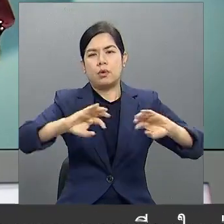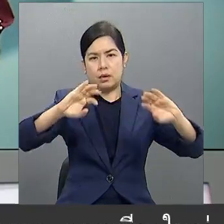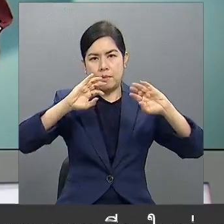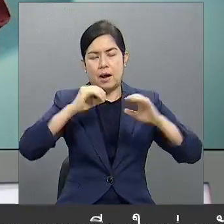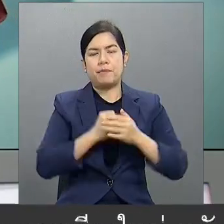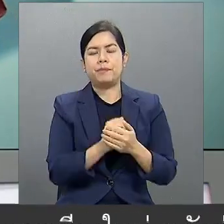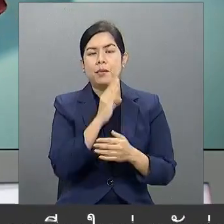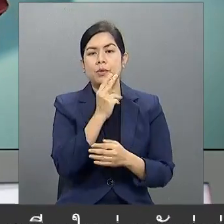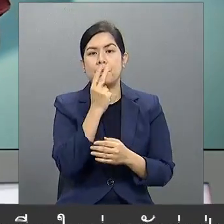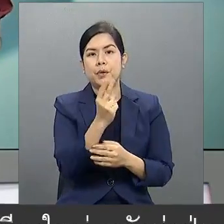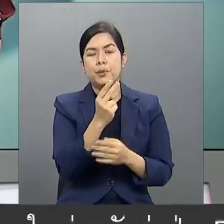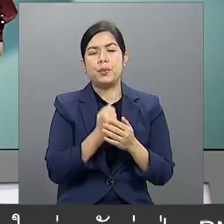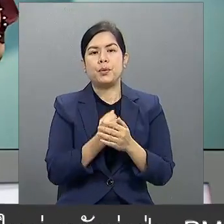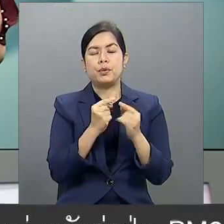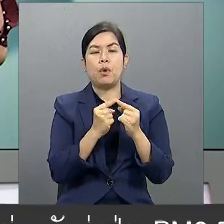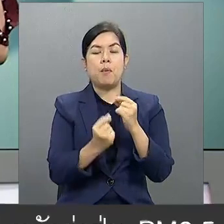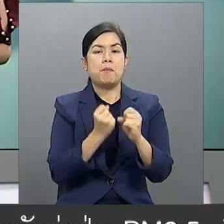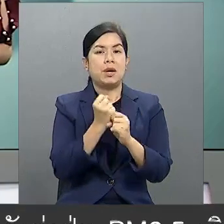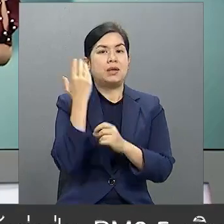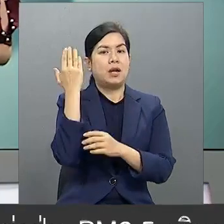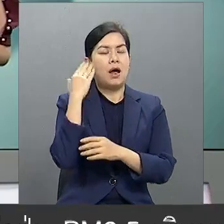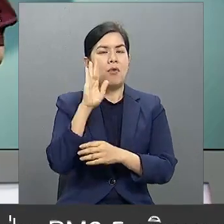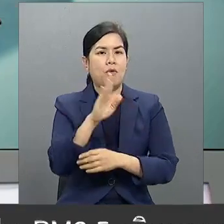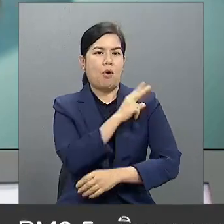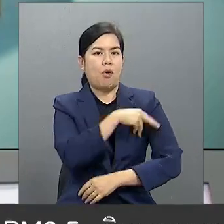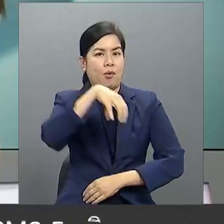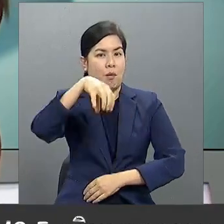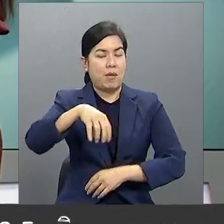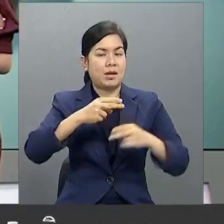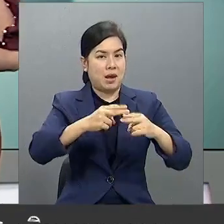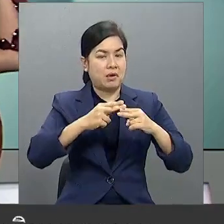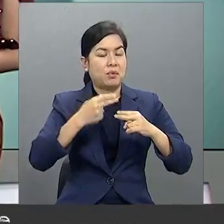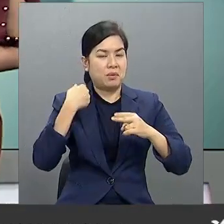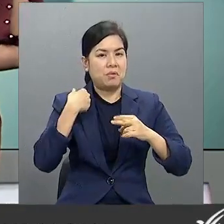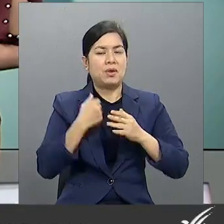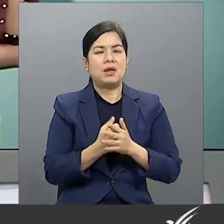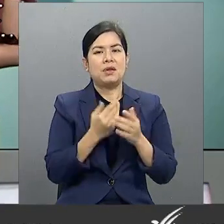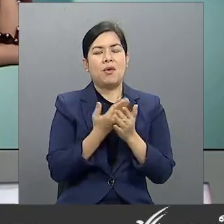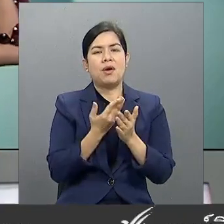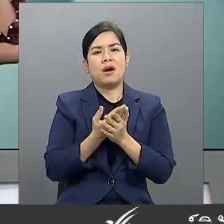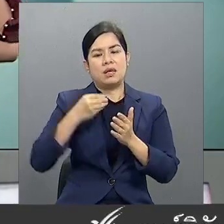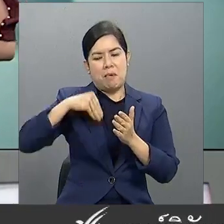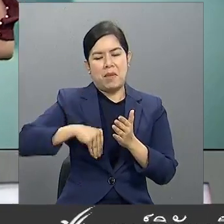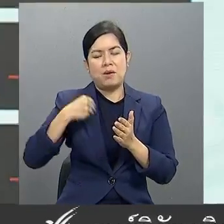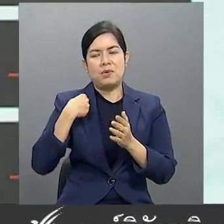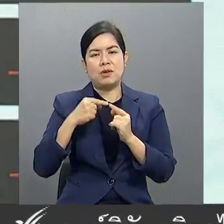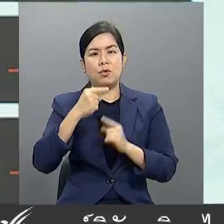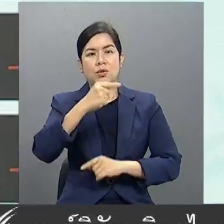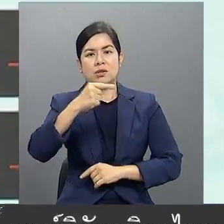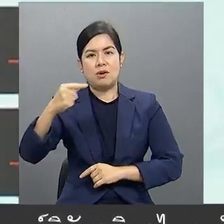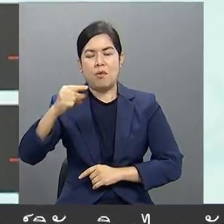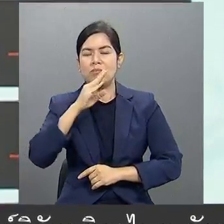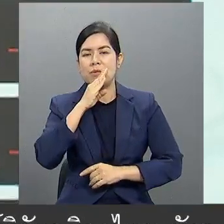ปีที่ผ่านมาเนี่ยโควิด-19 เนี่ยทำให้โรงพยาบาลเอกชนขนาดใหญ่กำไรส่วนใหญ่เนี่ยติดลบนะคะเมื่อเทียบกับปีก่